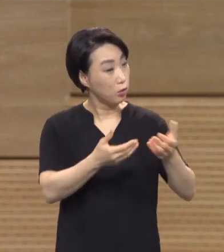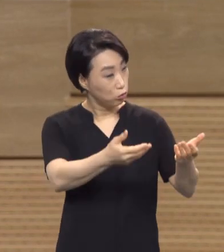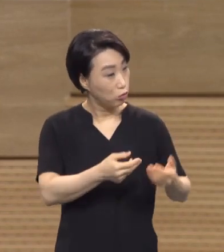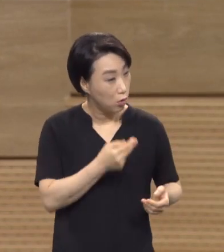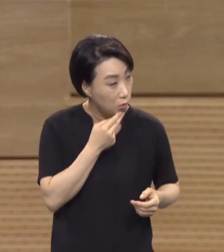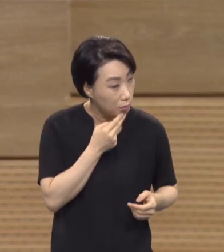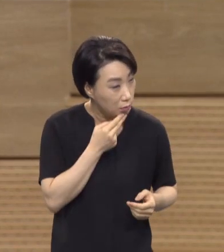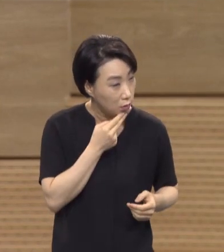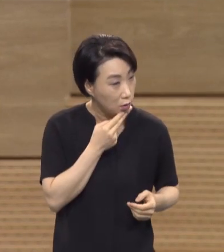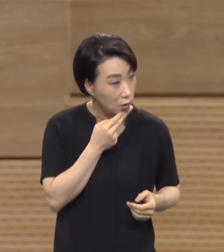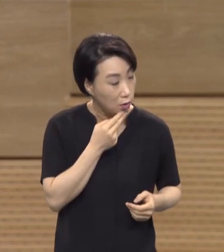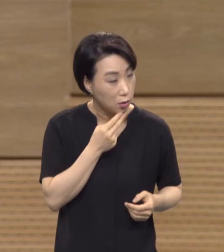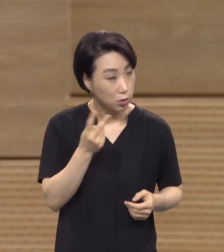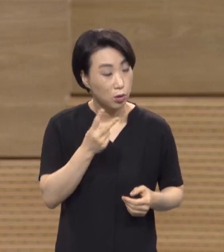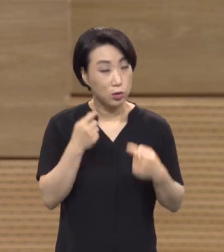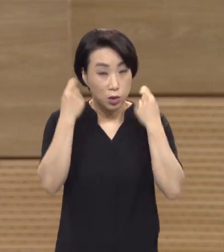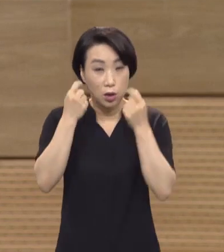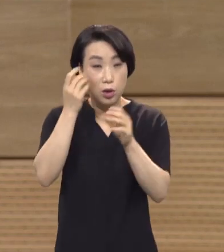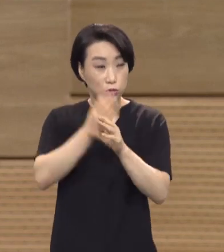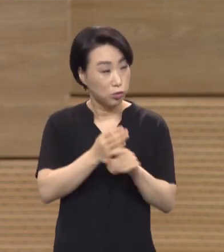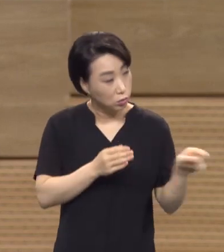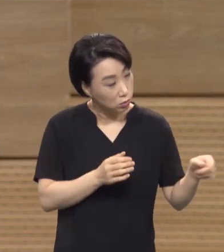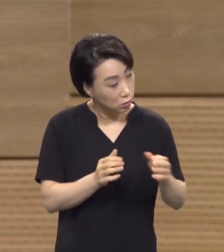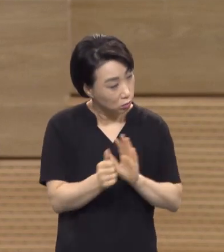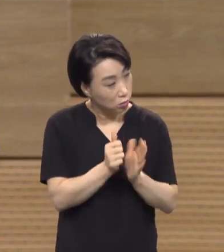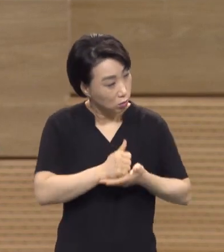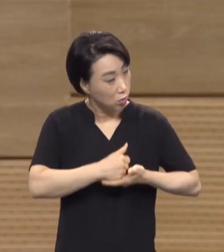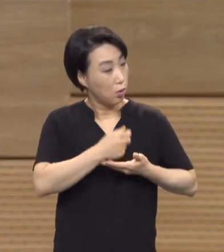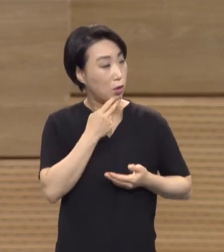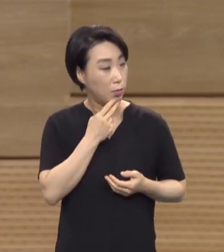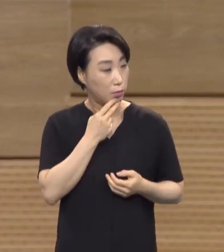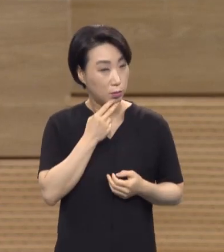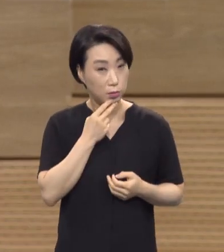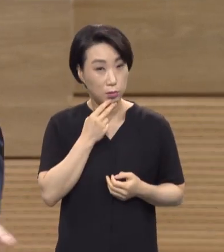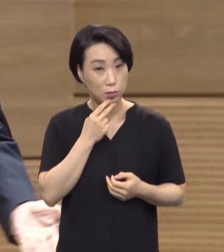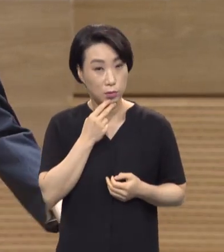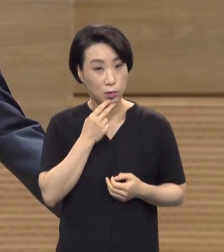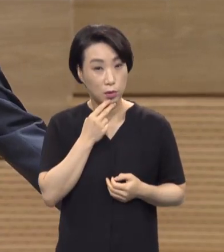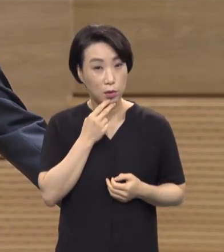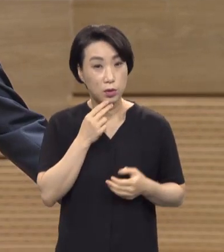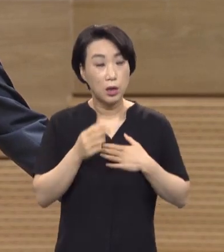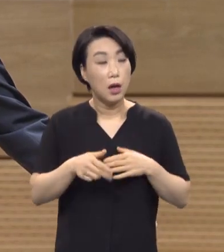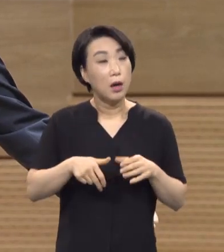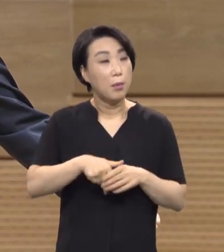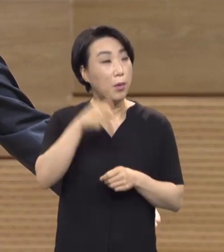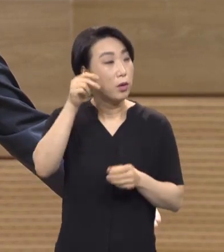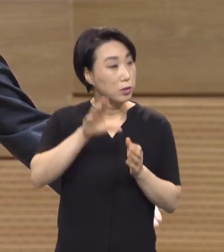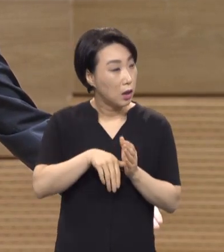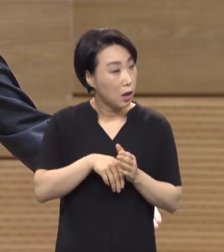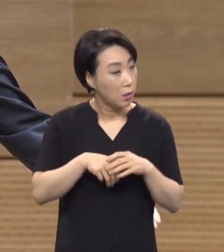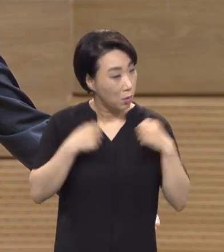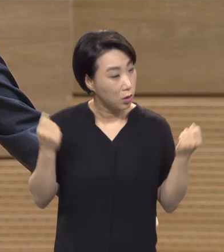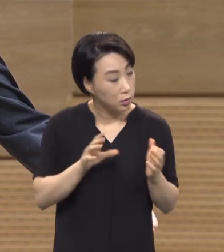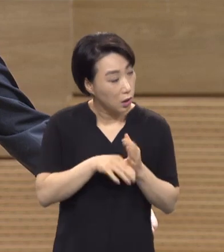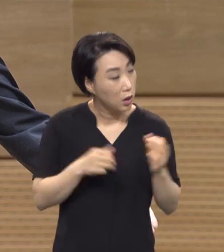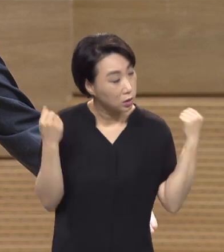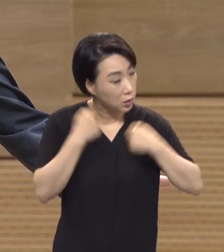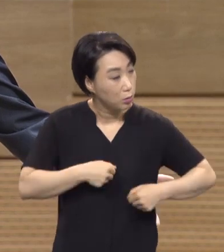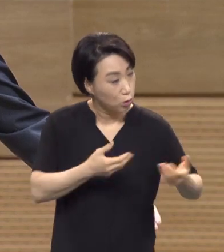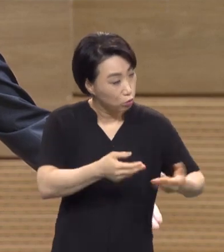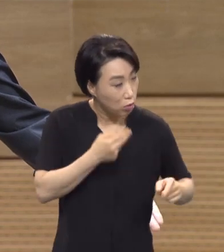않았어. 내가 나그네 되었을 때 돌아보지 않았어. 내가 벗었을 때 입히지